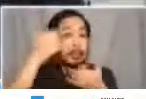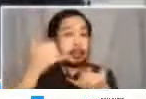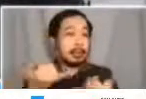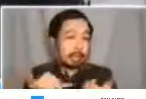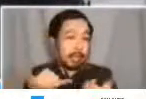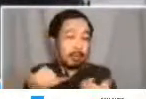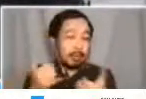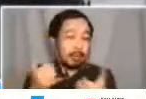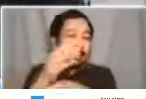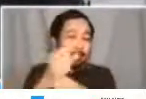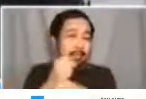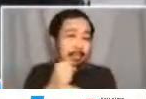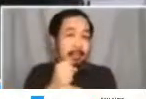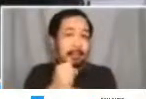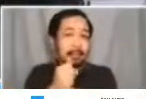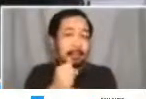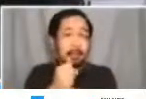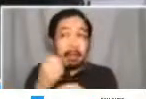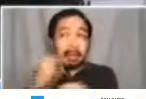7,833 today.